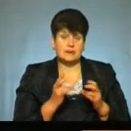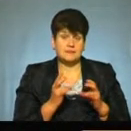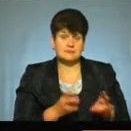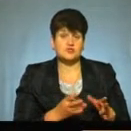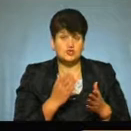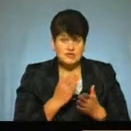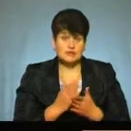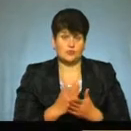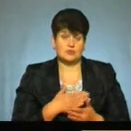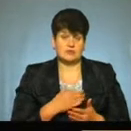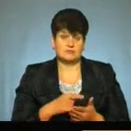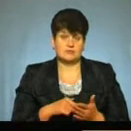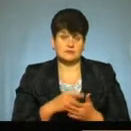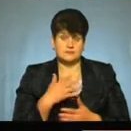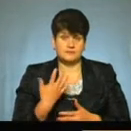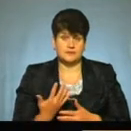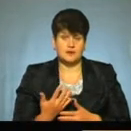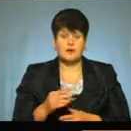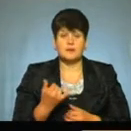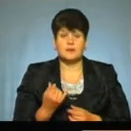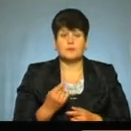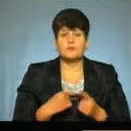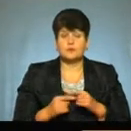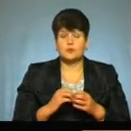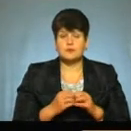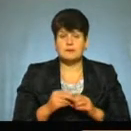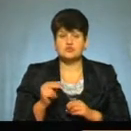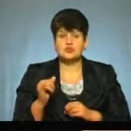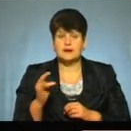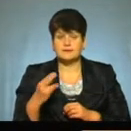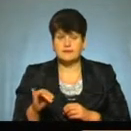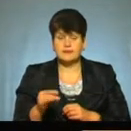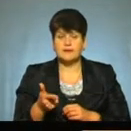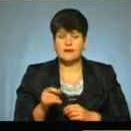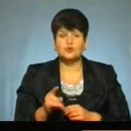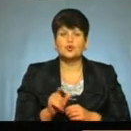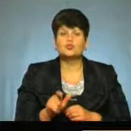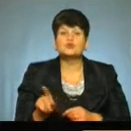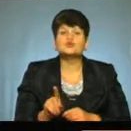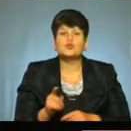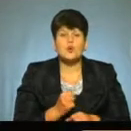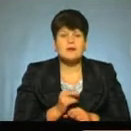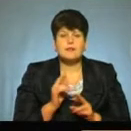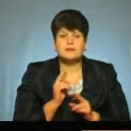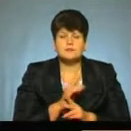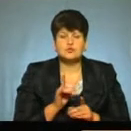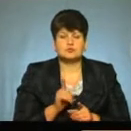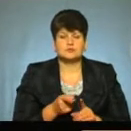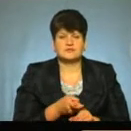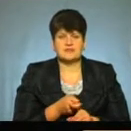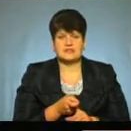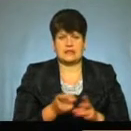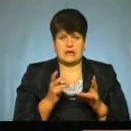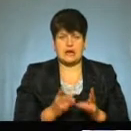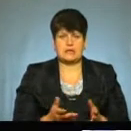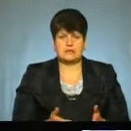Ще повернемося до проблеми з чадним газом. Що люди ще роблять не так, що може призвести до трагедії?